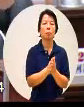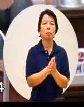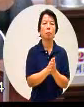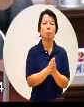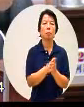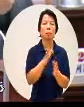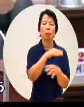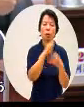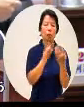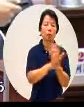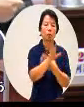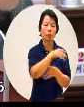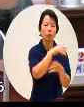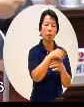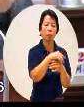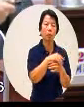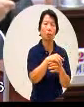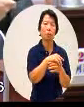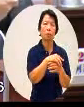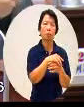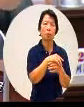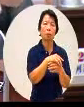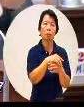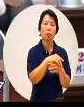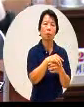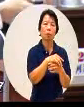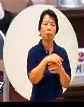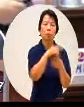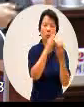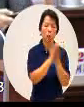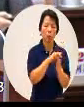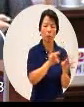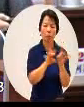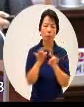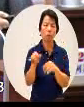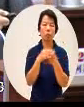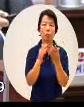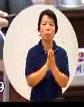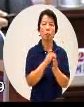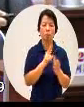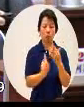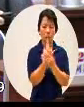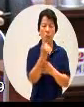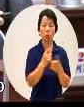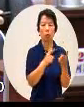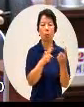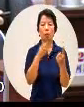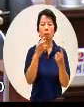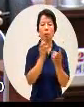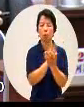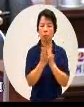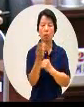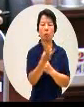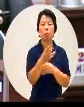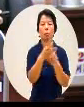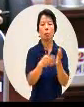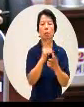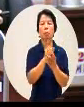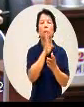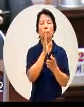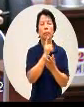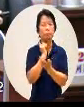是零零星星的零零星星全部都是零零星星只有三個不是零零星星而已嘛是不是這樣